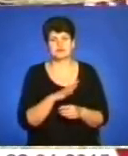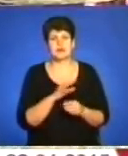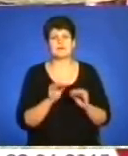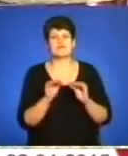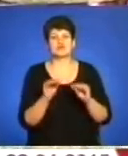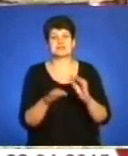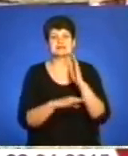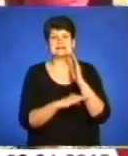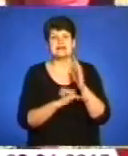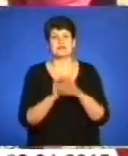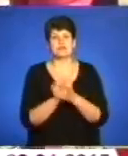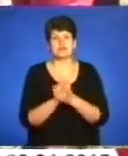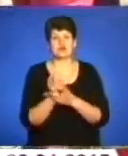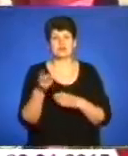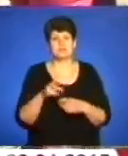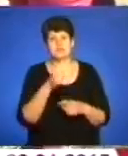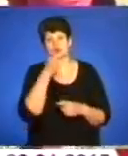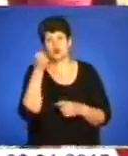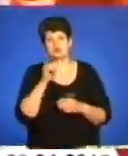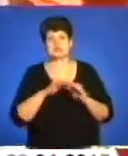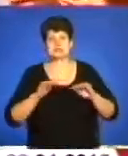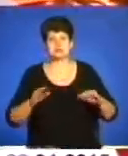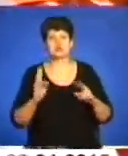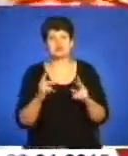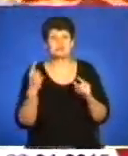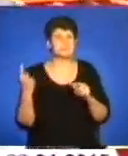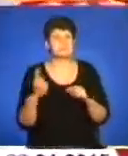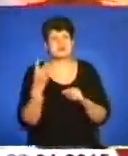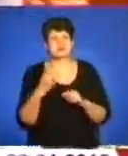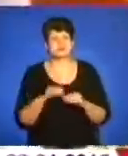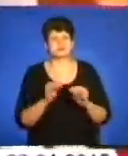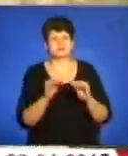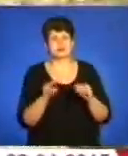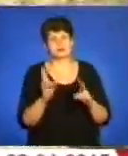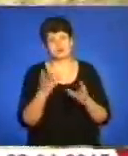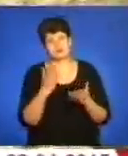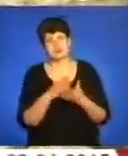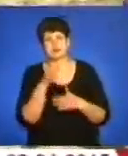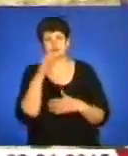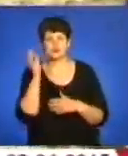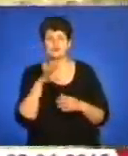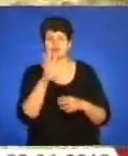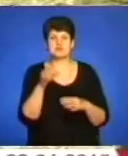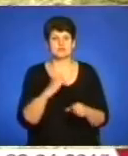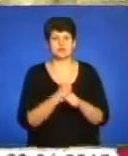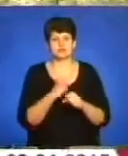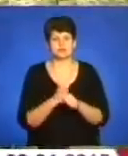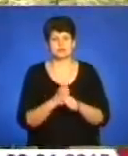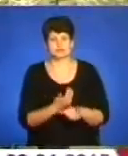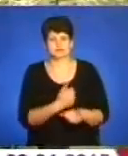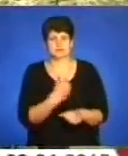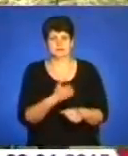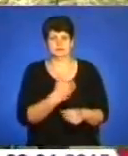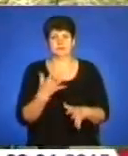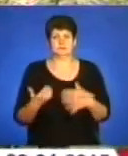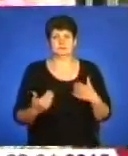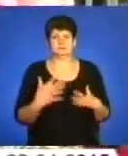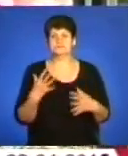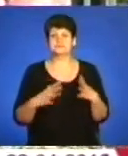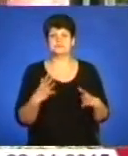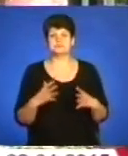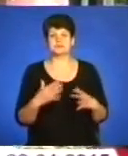дерево миру прийшли і дорослі, і школярі. Хтось вперше саджав, хтось має певний досвід. Усі робили це з натхненням та ентузіазмом.